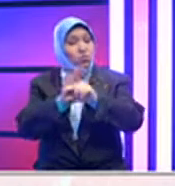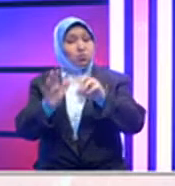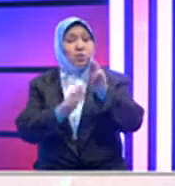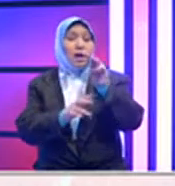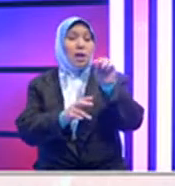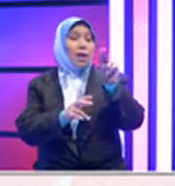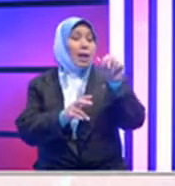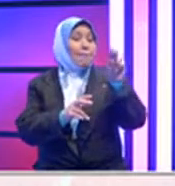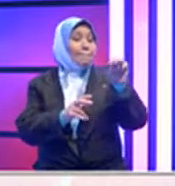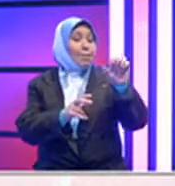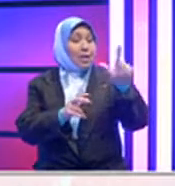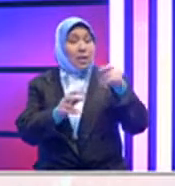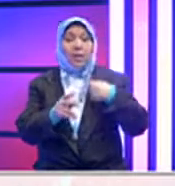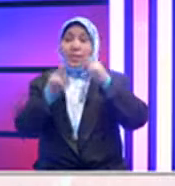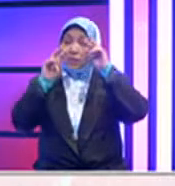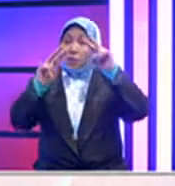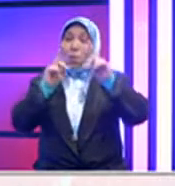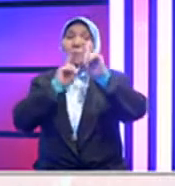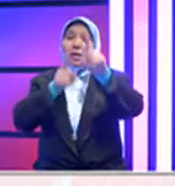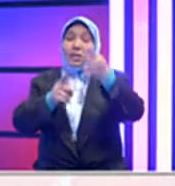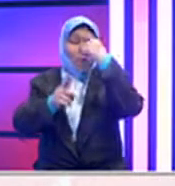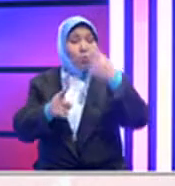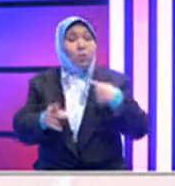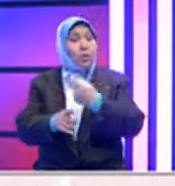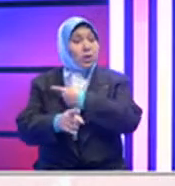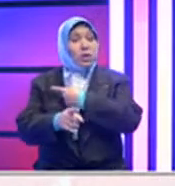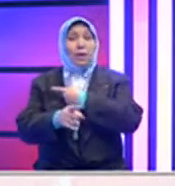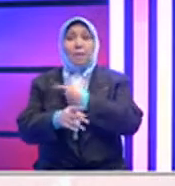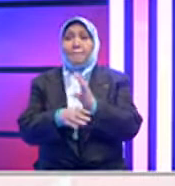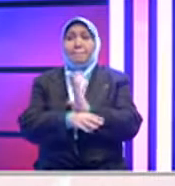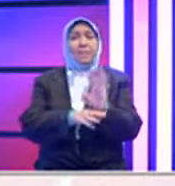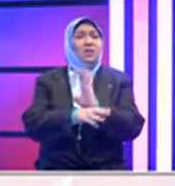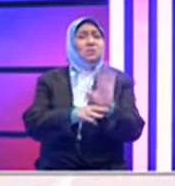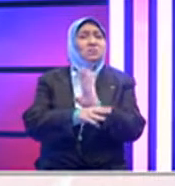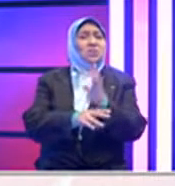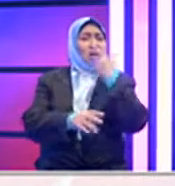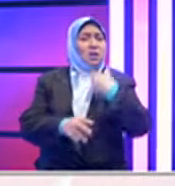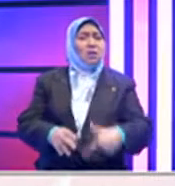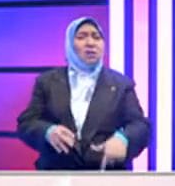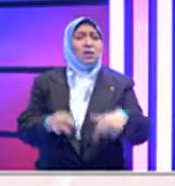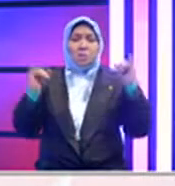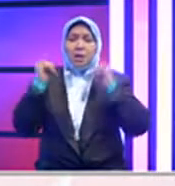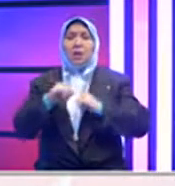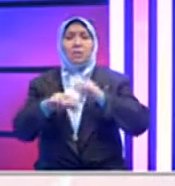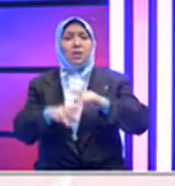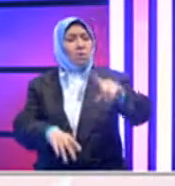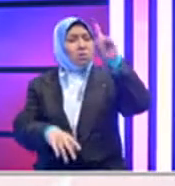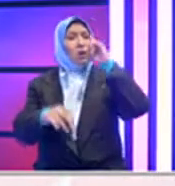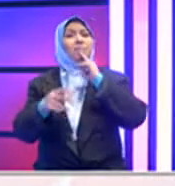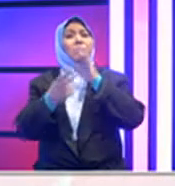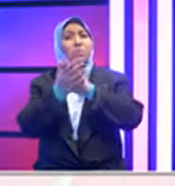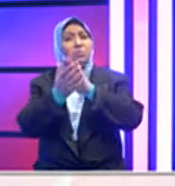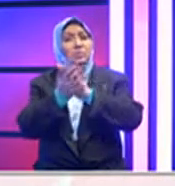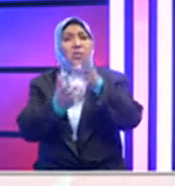ayat 101 hingga sampai 3 kita melihat kode perintah untuk kita ini menyibukkan diri kepada Allah memujinya